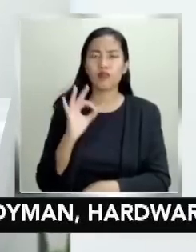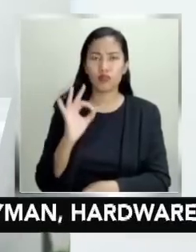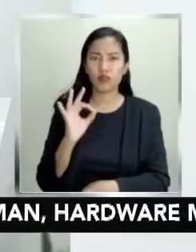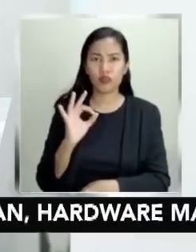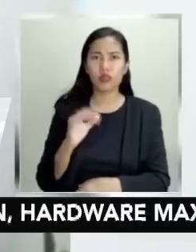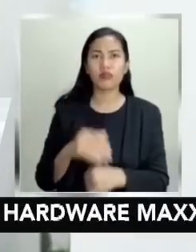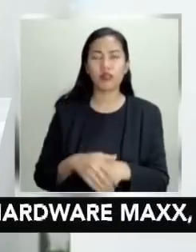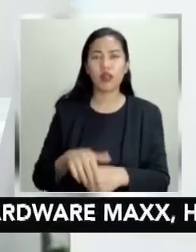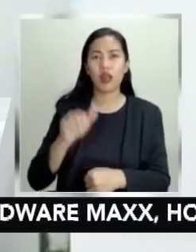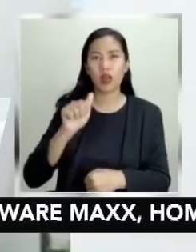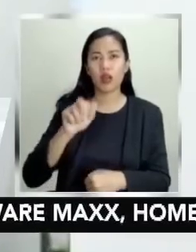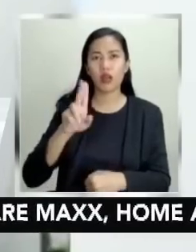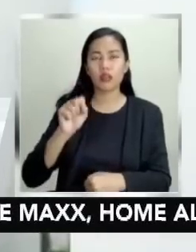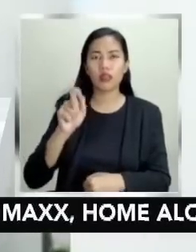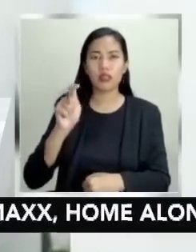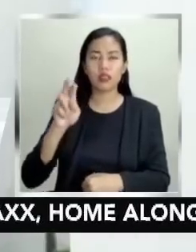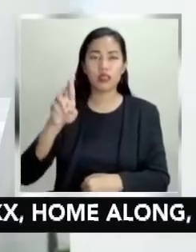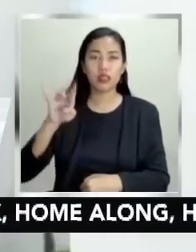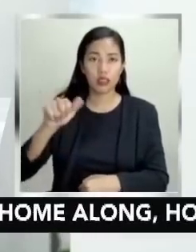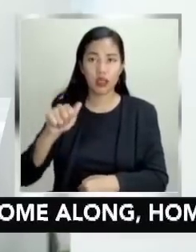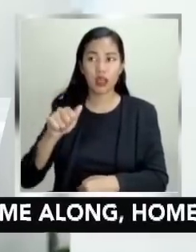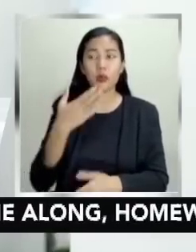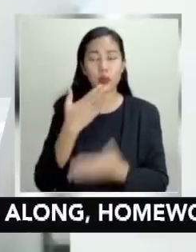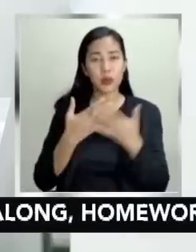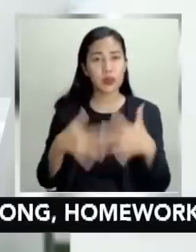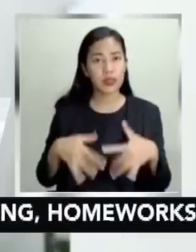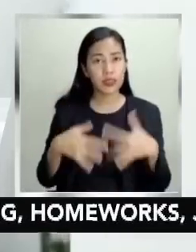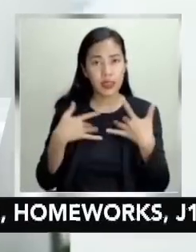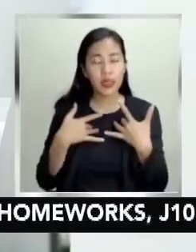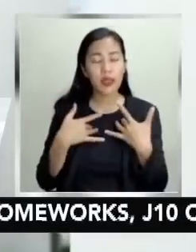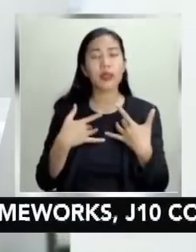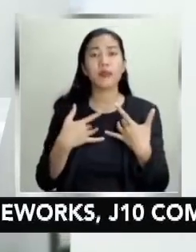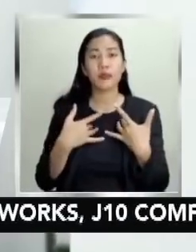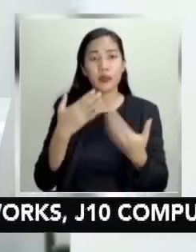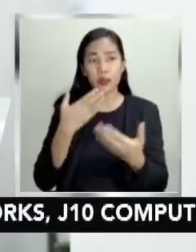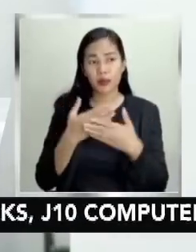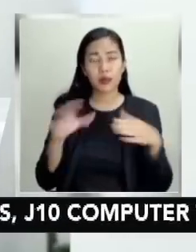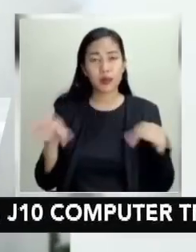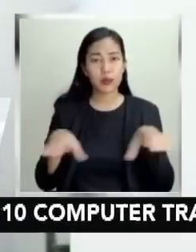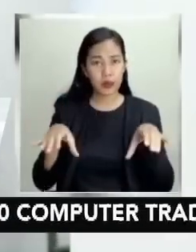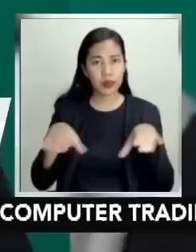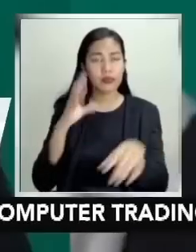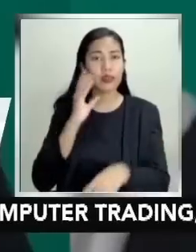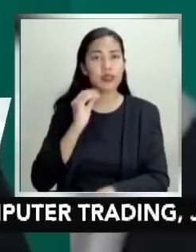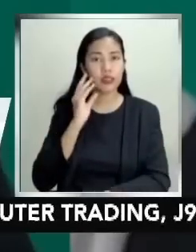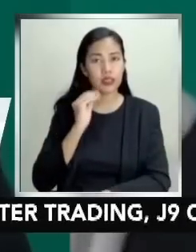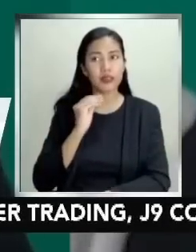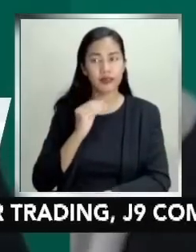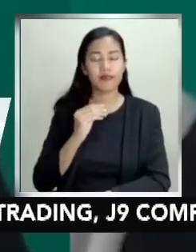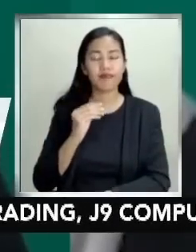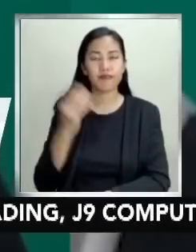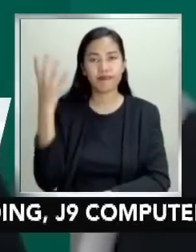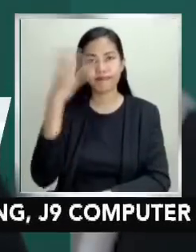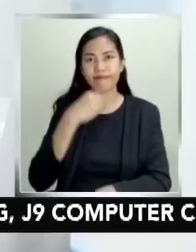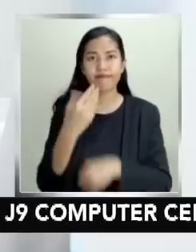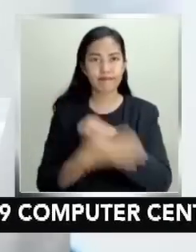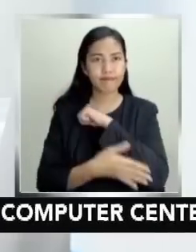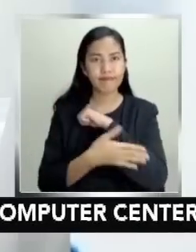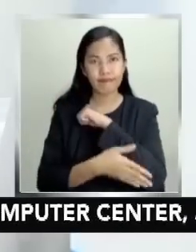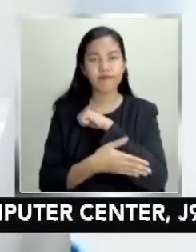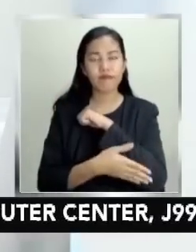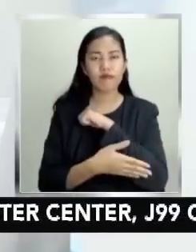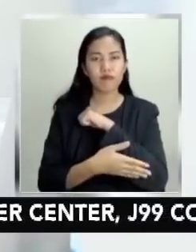pamumuhay nila, maganda po magtrabaho sa Austria. Isa rin siya sa magagandang bansa na pwedeng puntahan. Okay na po ako, sir,